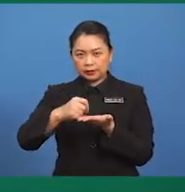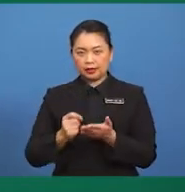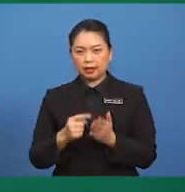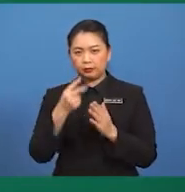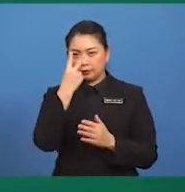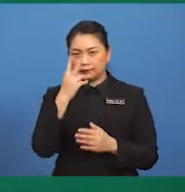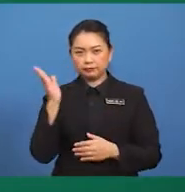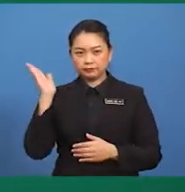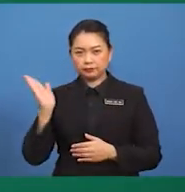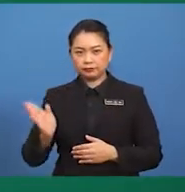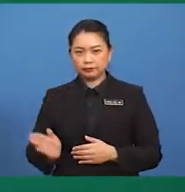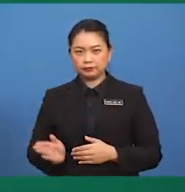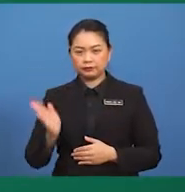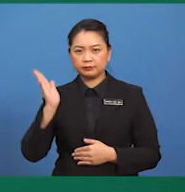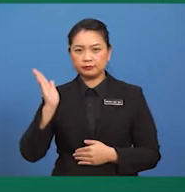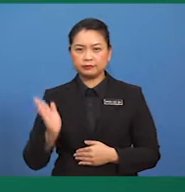debit peruntukan hutang ragu